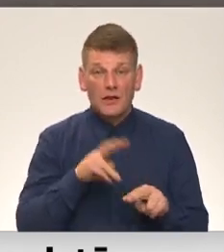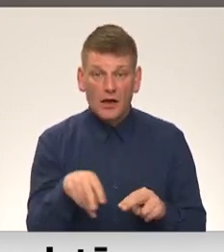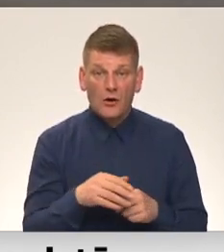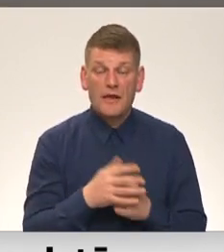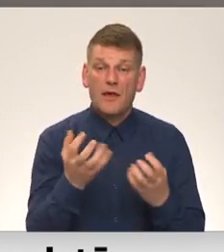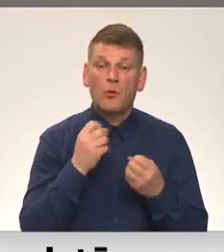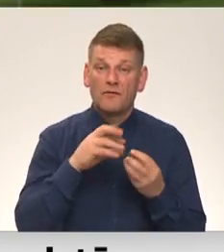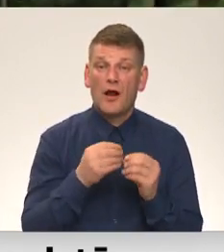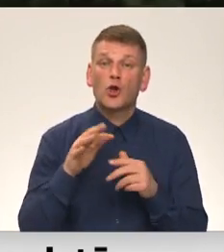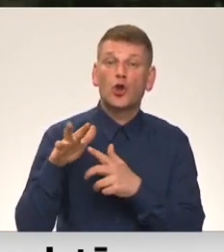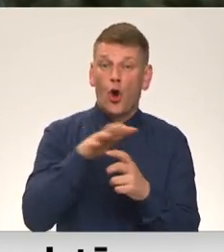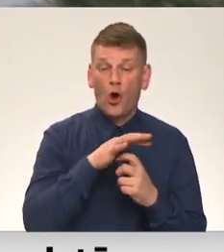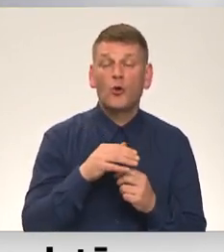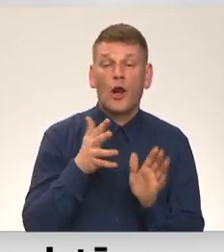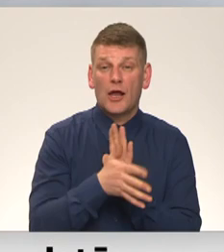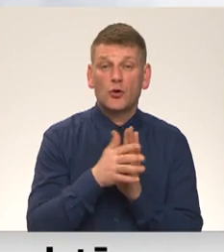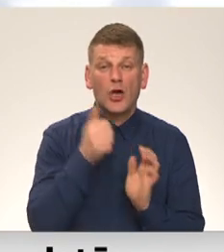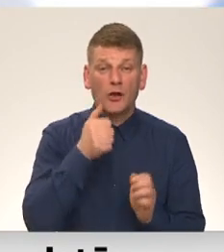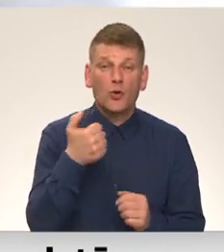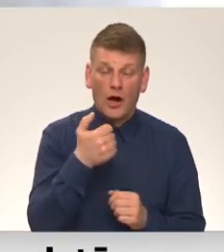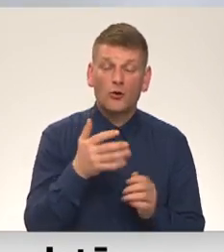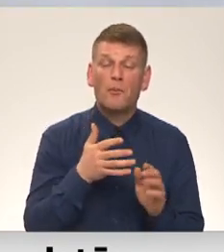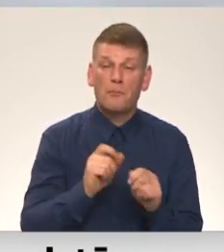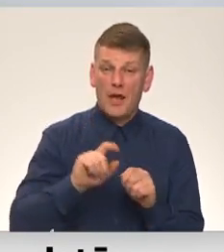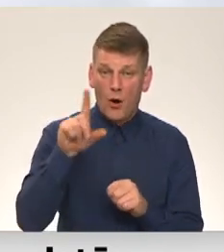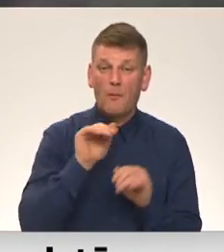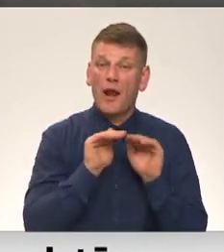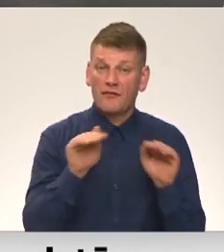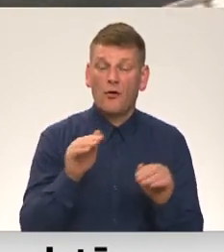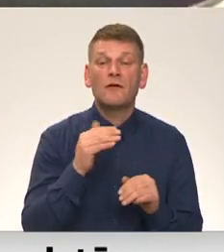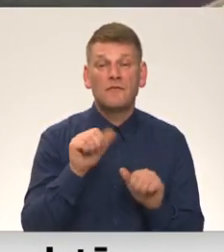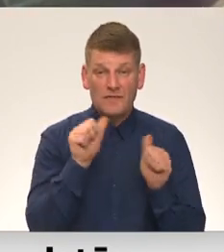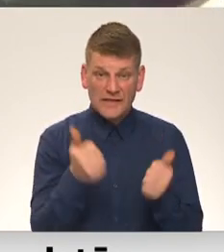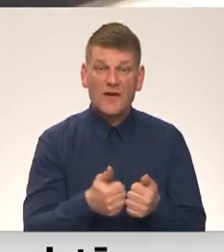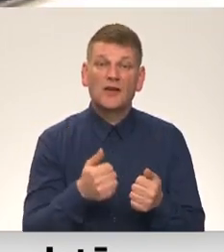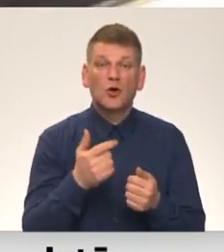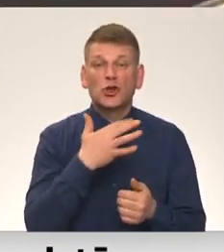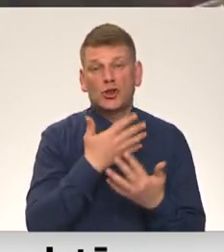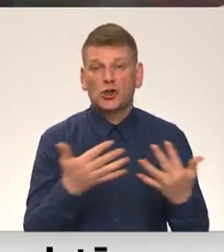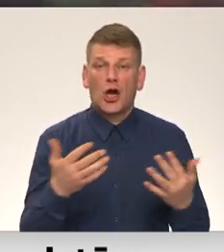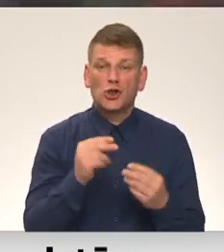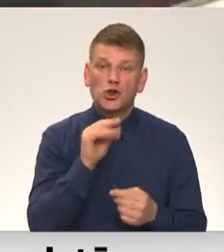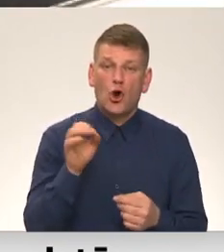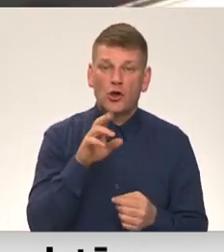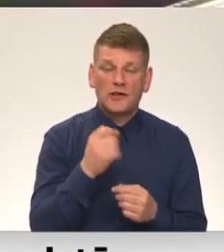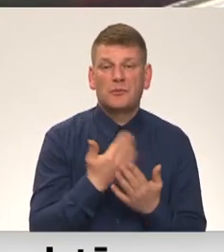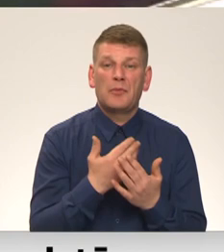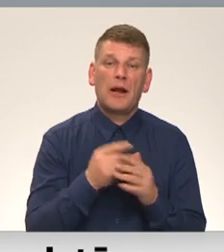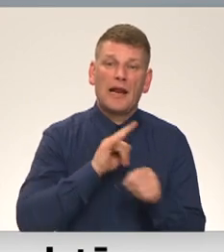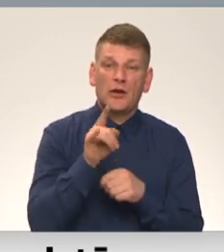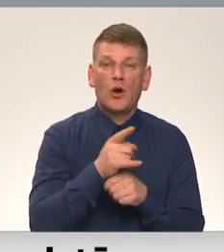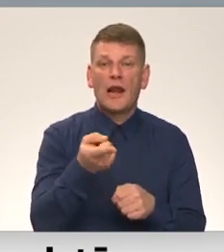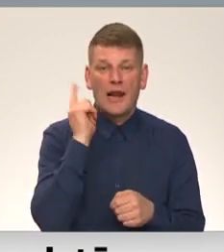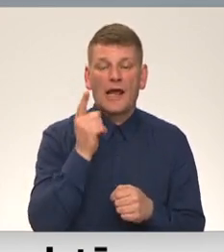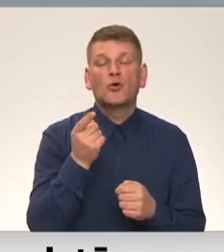Ņemot vērā, ka dronu lietošana katru gadu pieaug, platforma arī vieglāk ļaus izveidot dažādas zonas, piemēram, lidojumu liegumu zonu ap